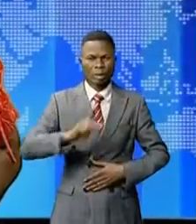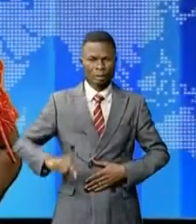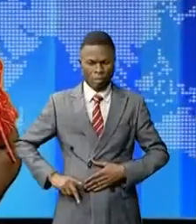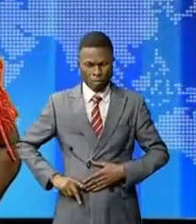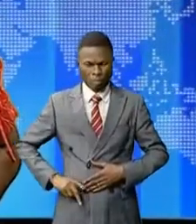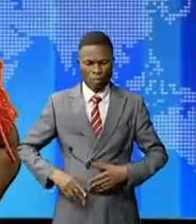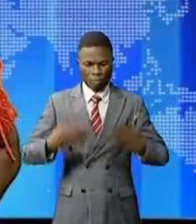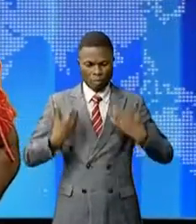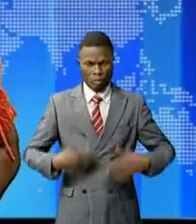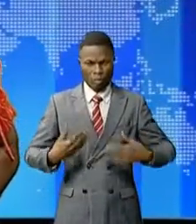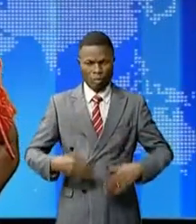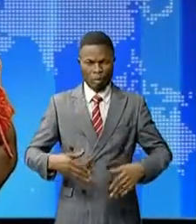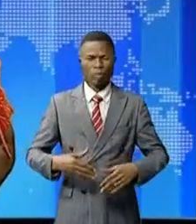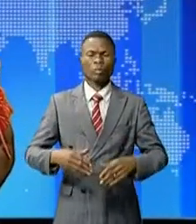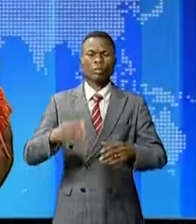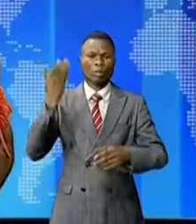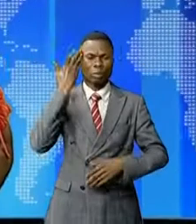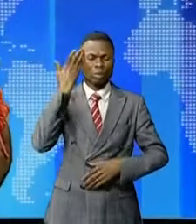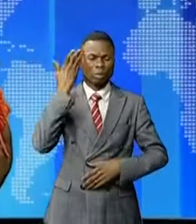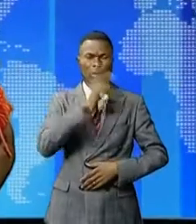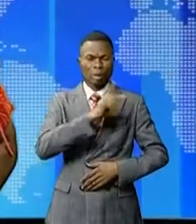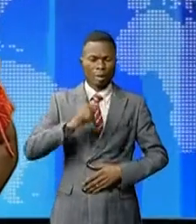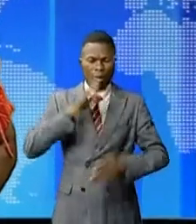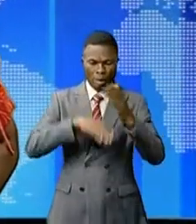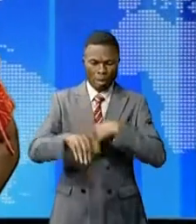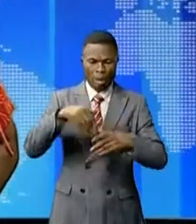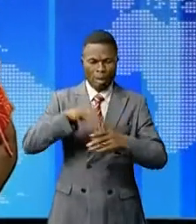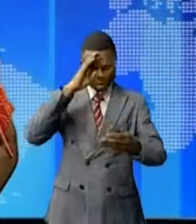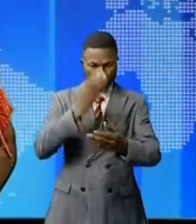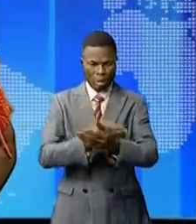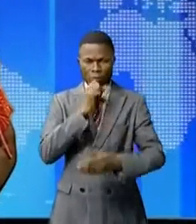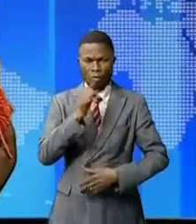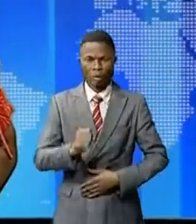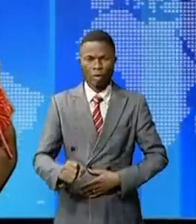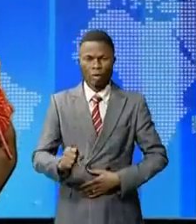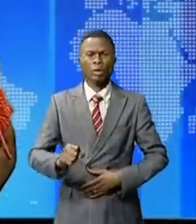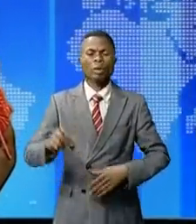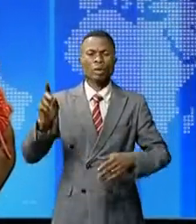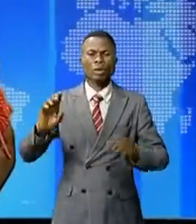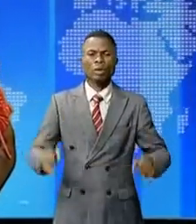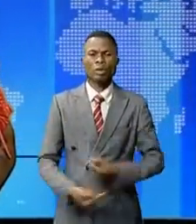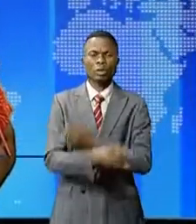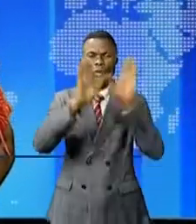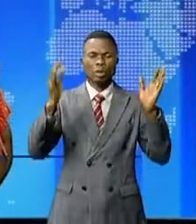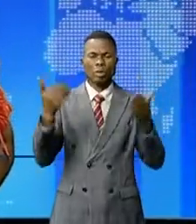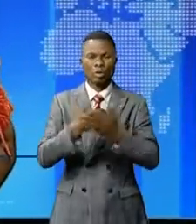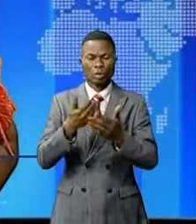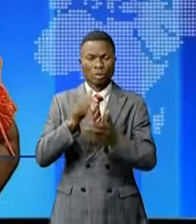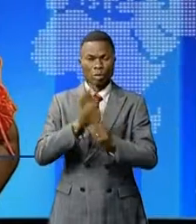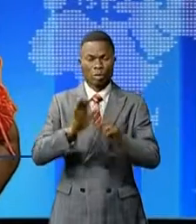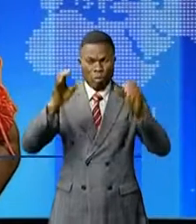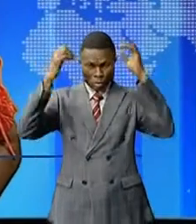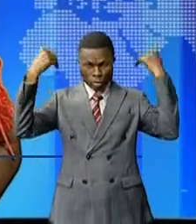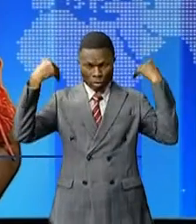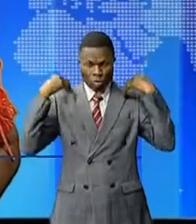la fête de l'incarnation ce 12 octobre en Kamba, Nouvelle-Jérusalem. Parmi les personnalités venues de